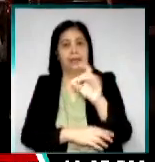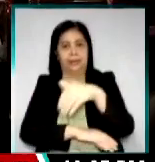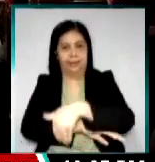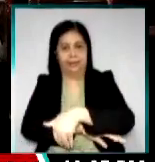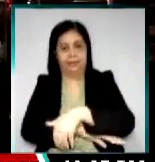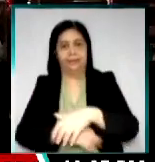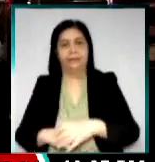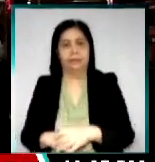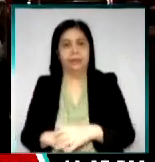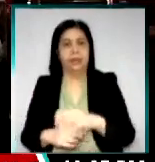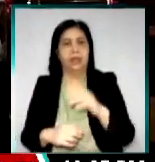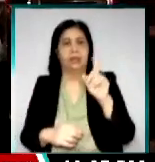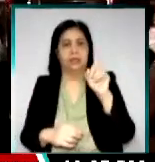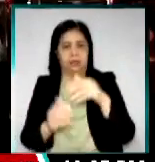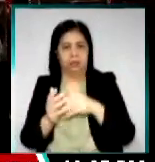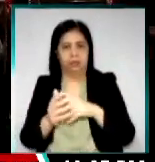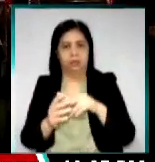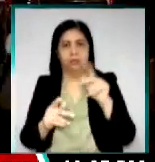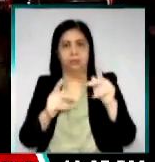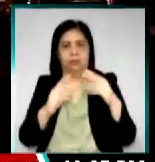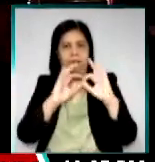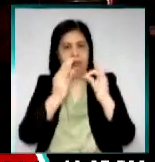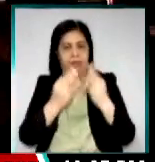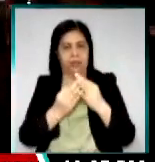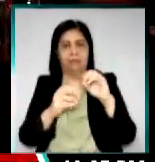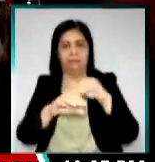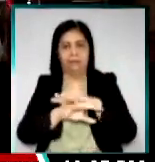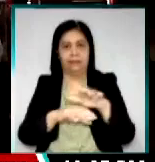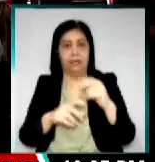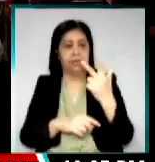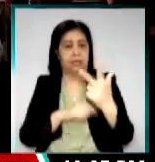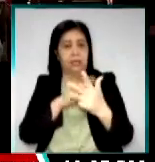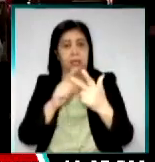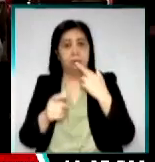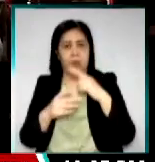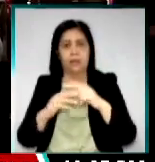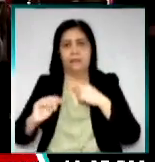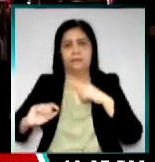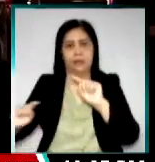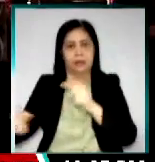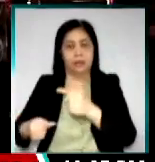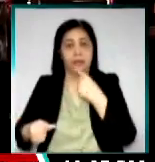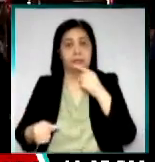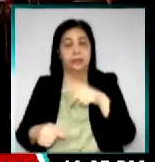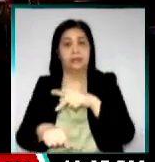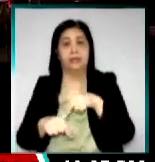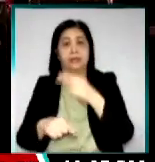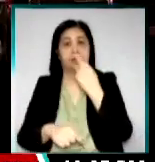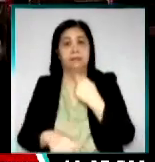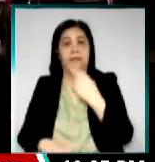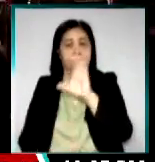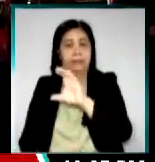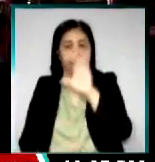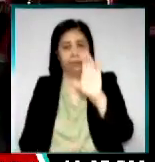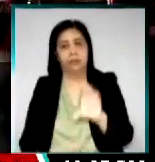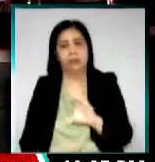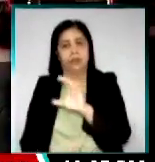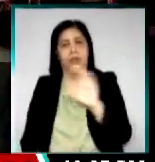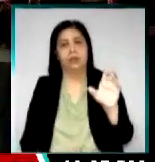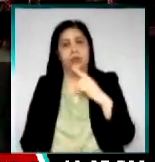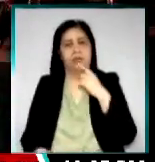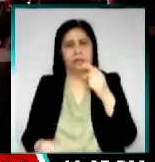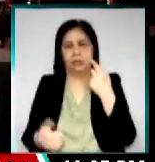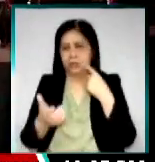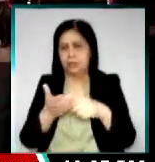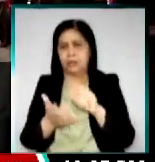1,000 pamilya ang naapektuhan. 3 ang napaulat na sugatan ayon sa Philippine Red Cross. Inaalam pa ng Bureau of Fire Protection